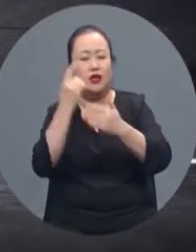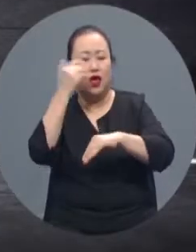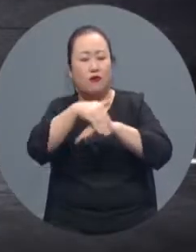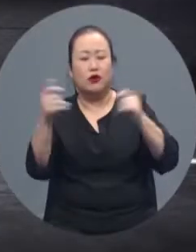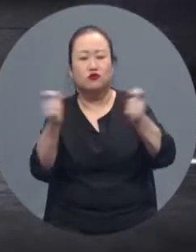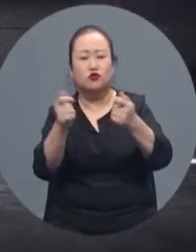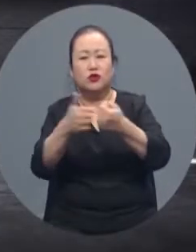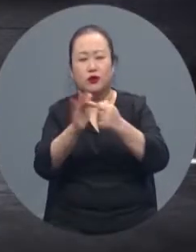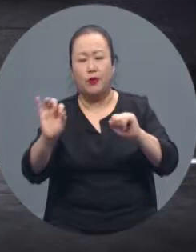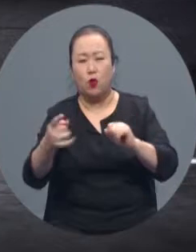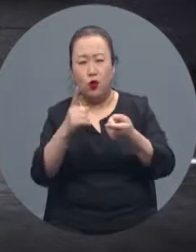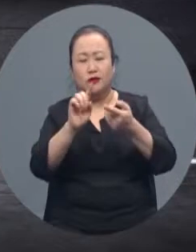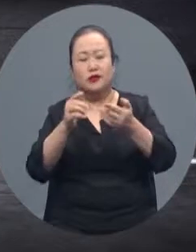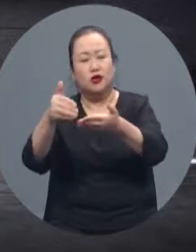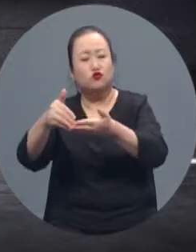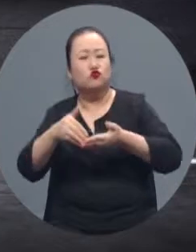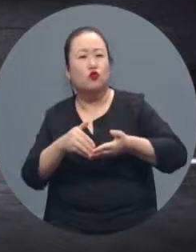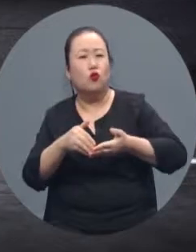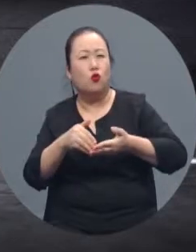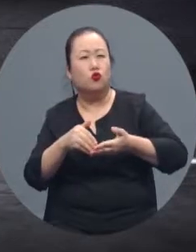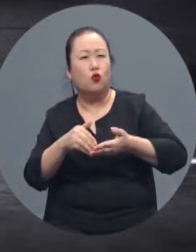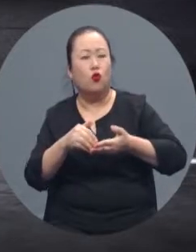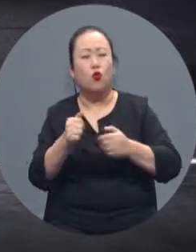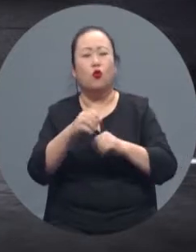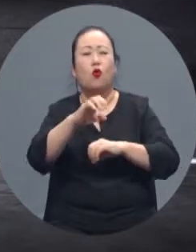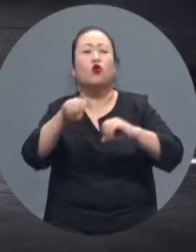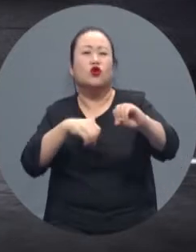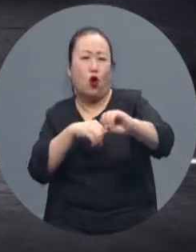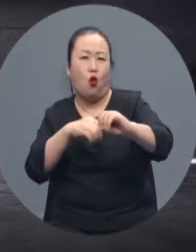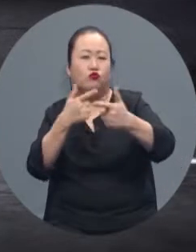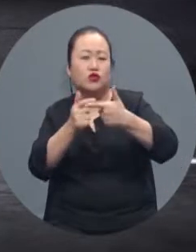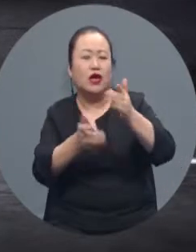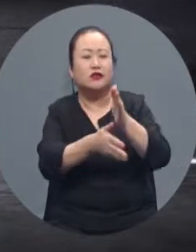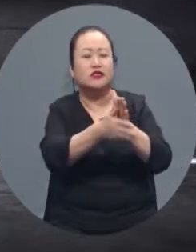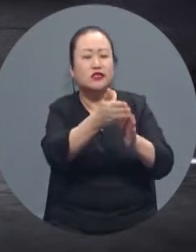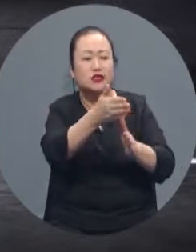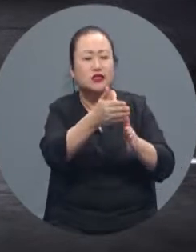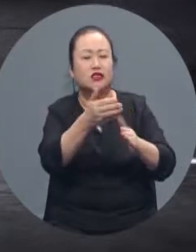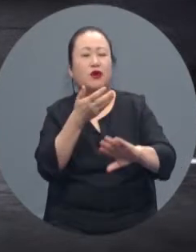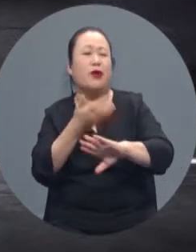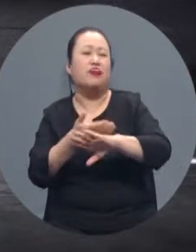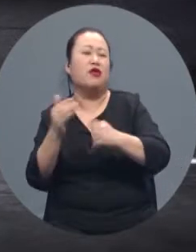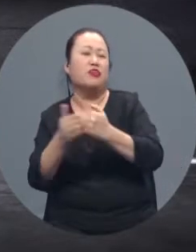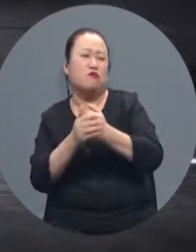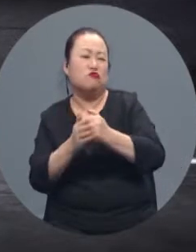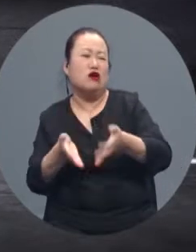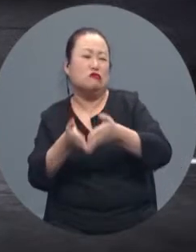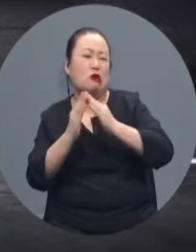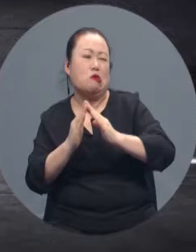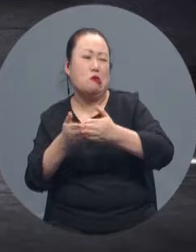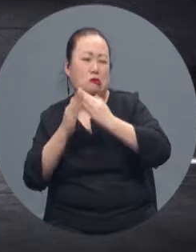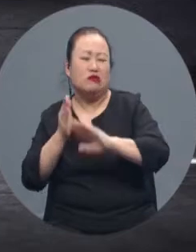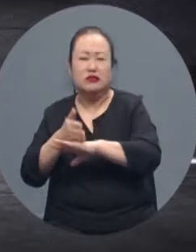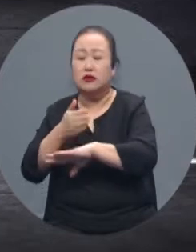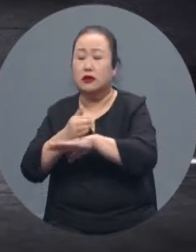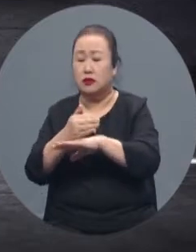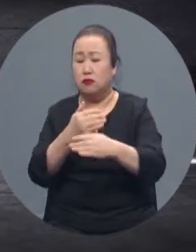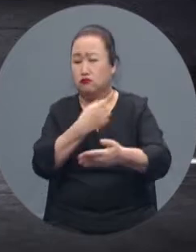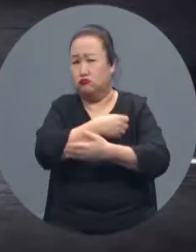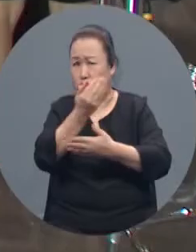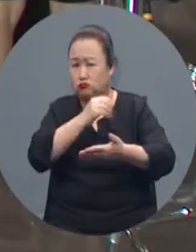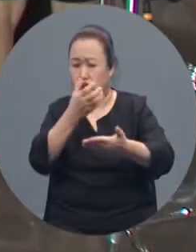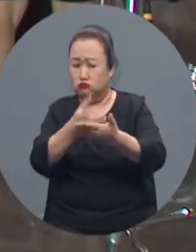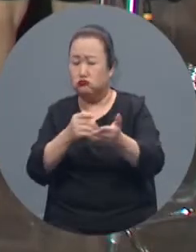이 사태의 원인을 제공해 놓고도 되려 부산시 반대로 건립이 지연되고 있다는 제목의 보도자료까지